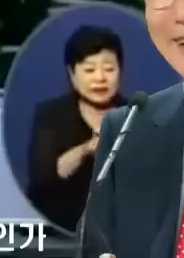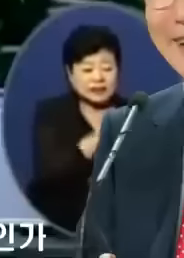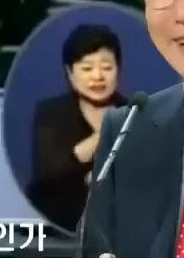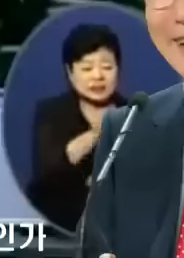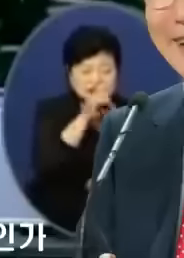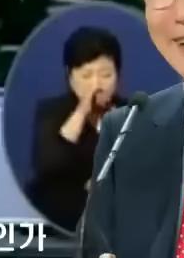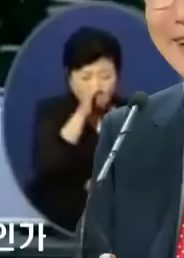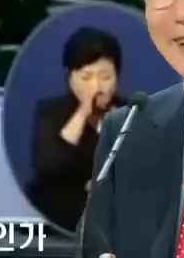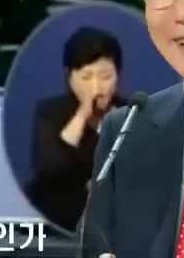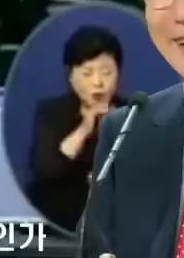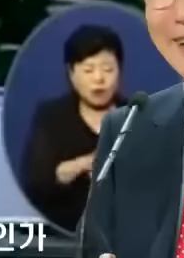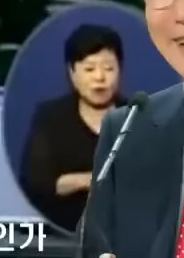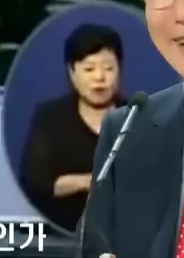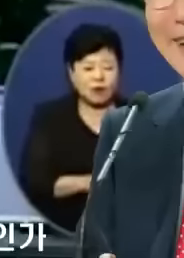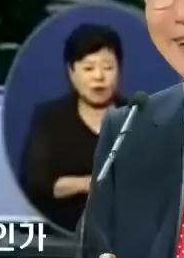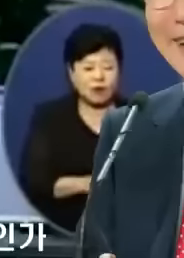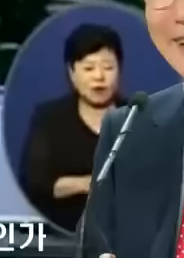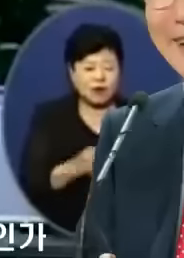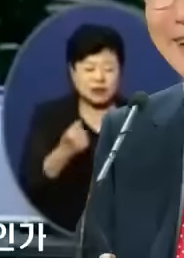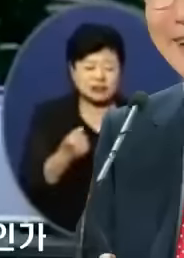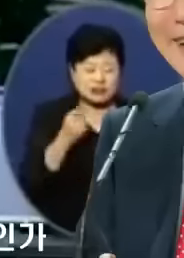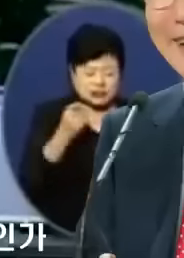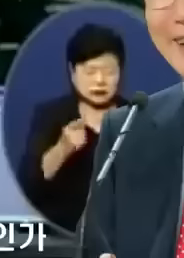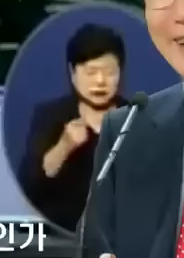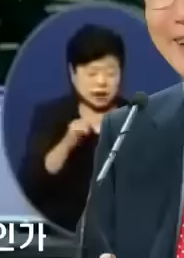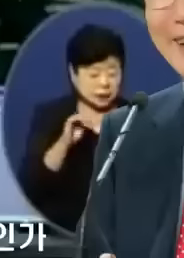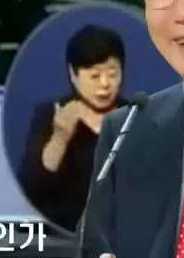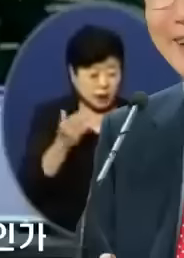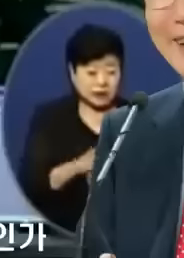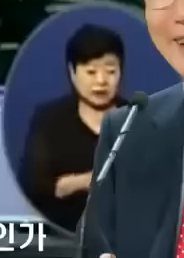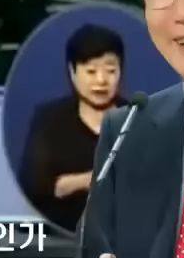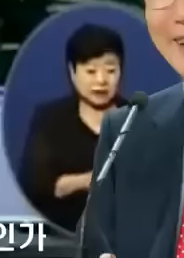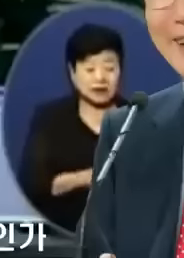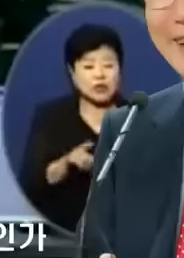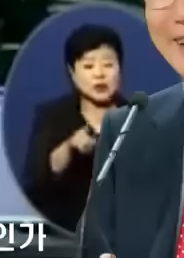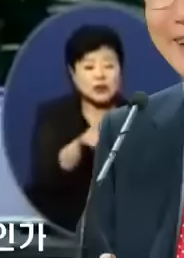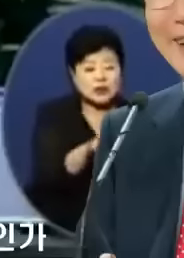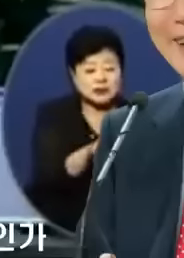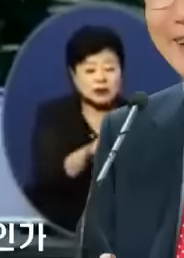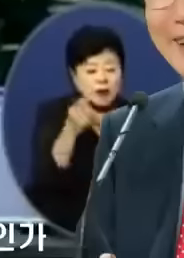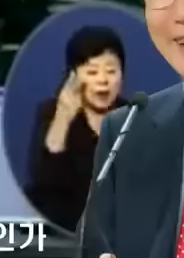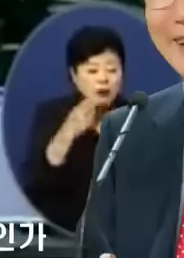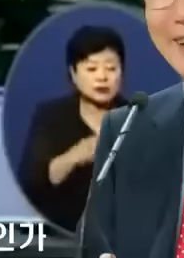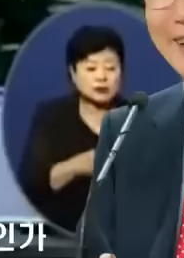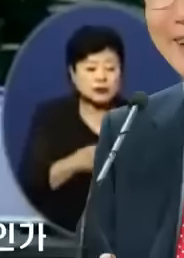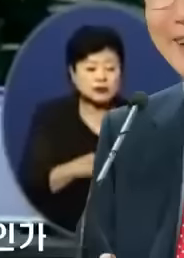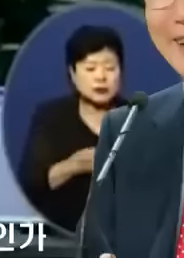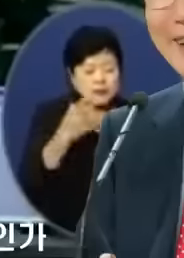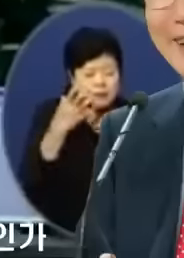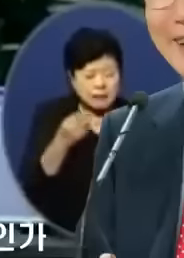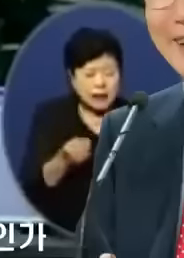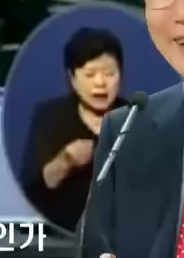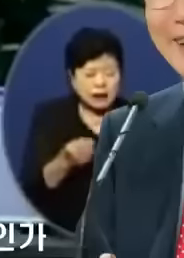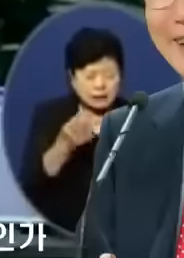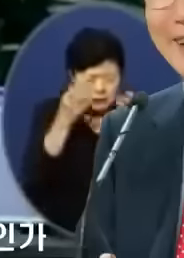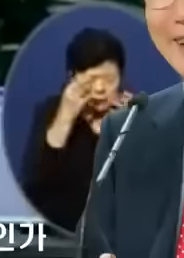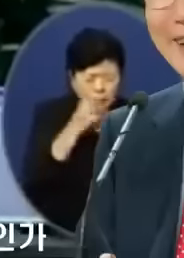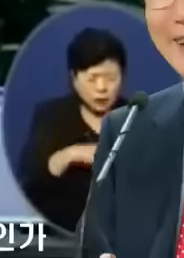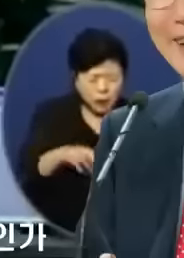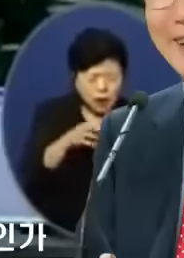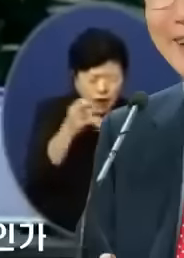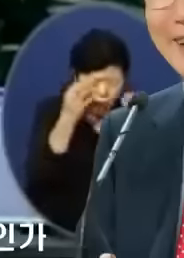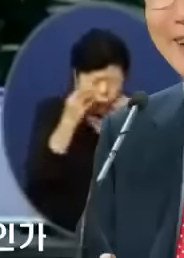있고 씩씩한 일꾼이 되어야 됩니다. 그러기 위해서 바울은 많은 시험과